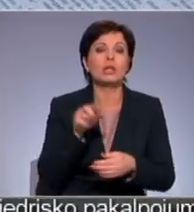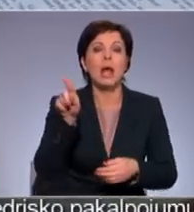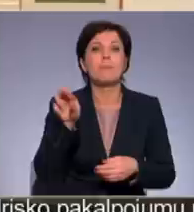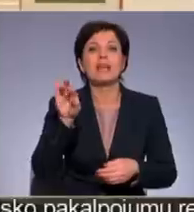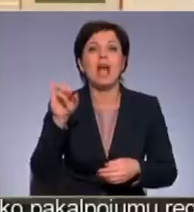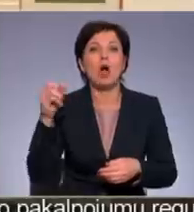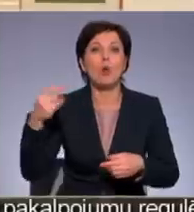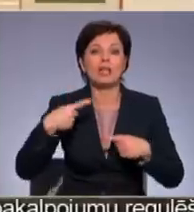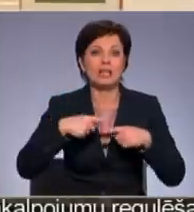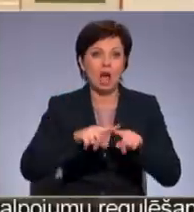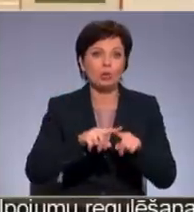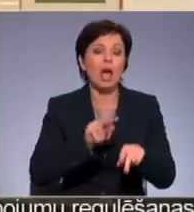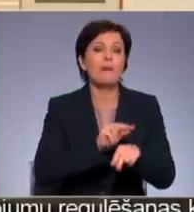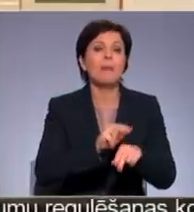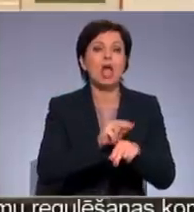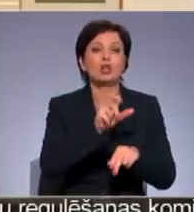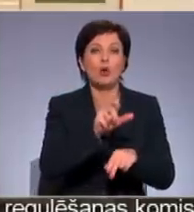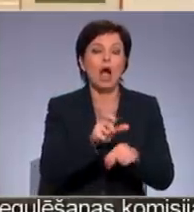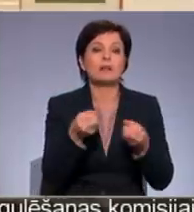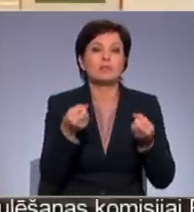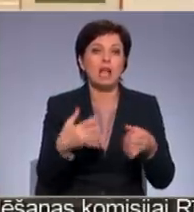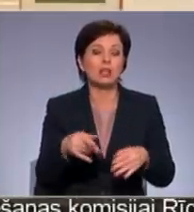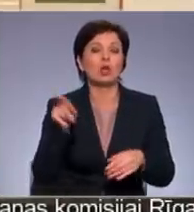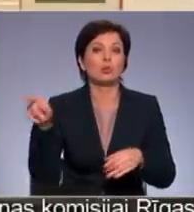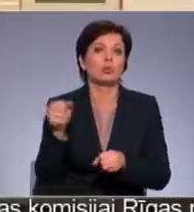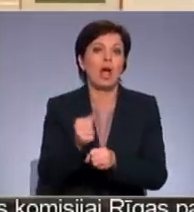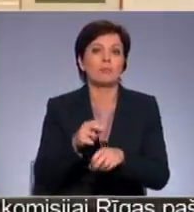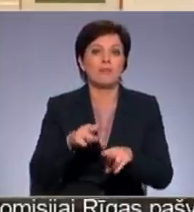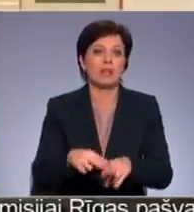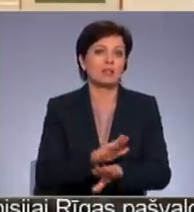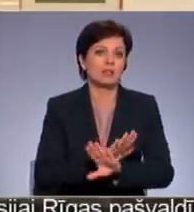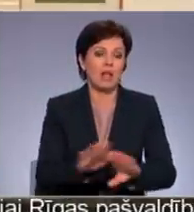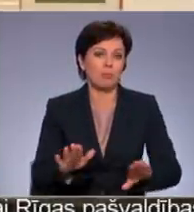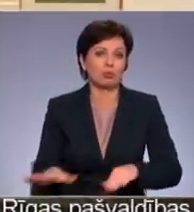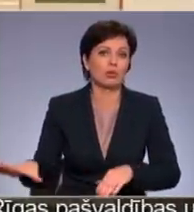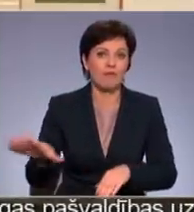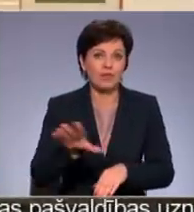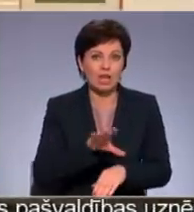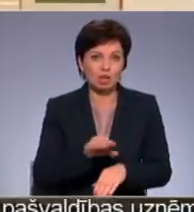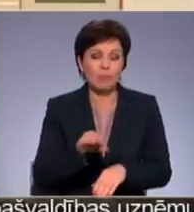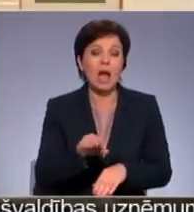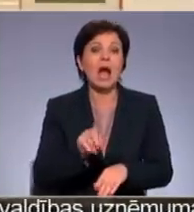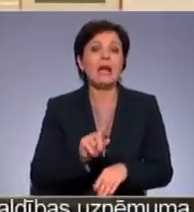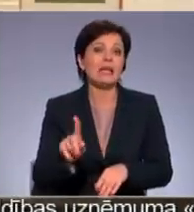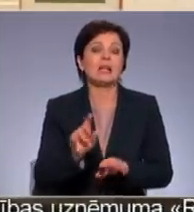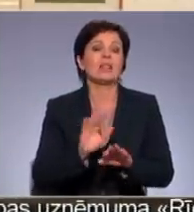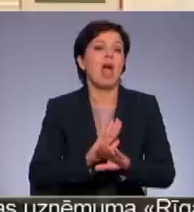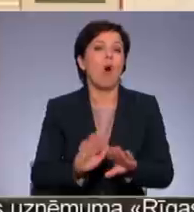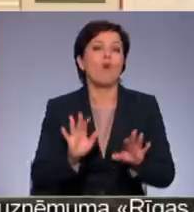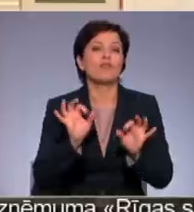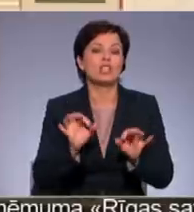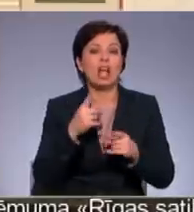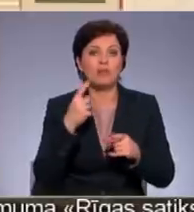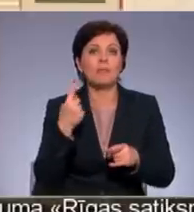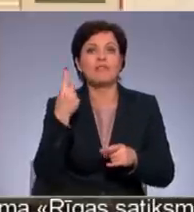tehnikumā. Pedagogiem skaidrs, ka tur darba vietas nebūs visiem, cik zinām neoficiāla informācija. Nu, viena darba